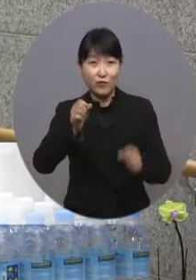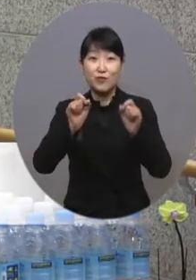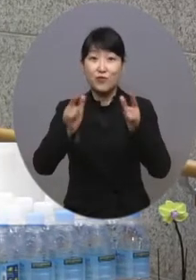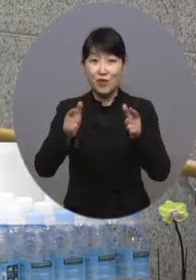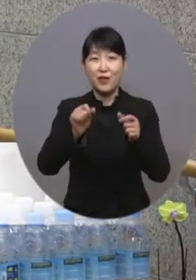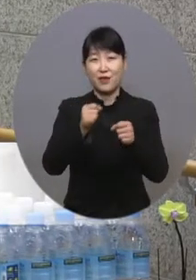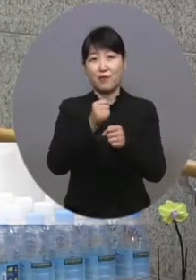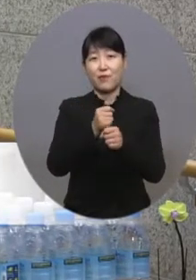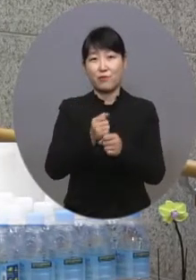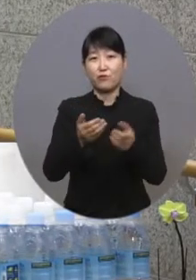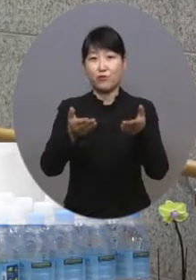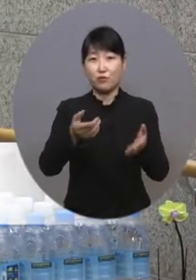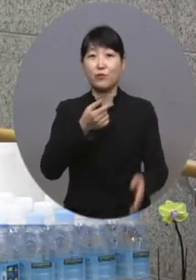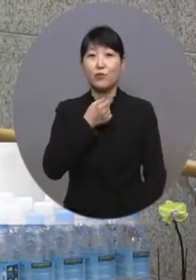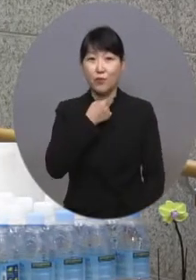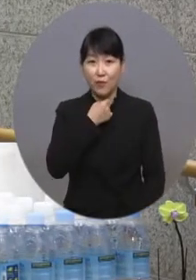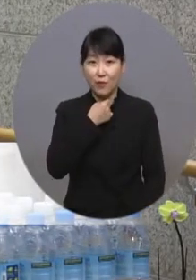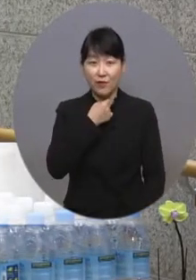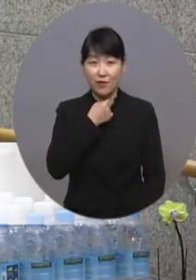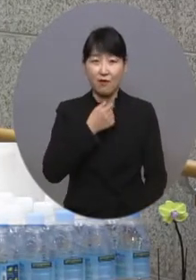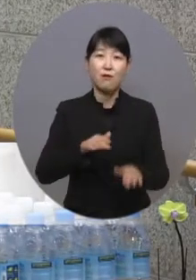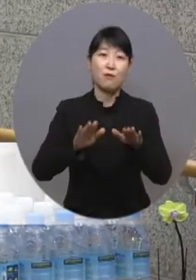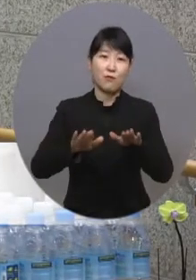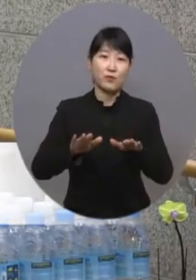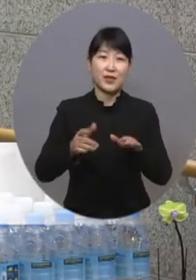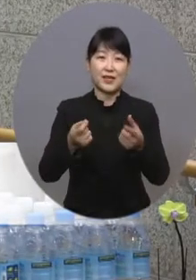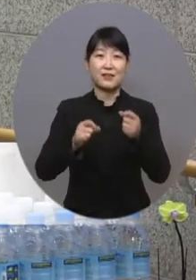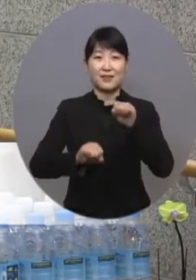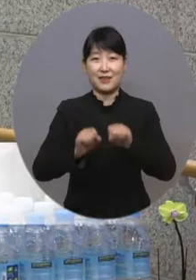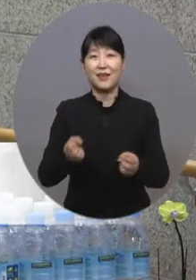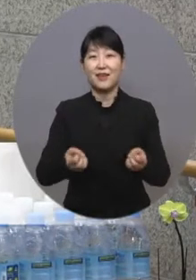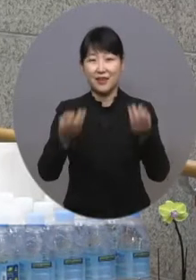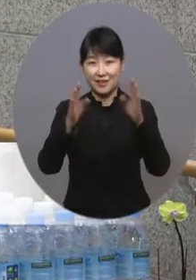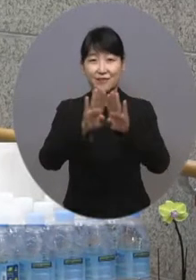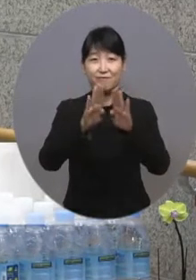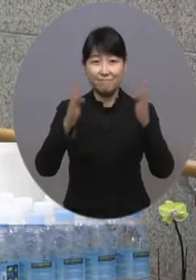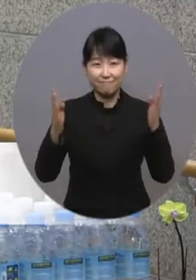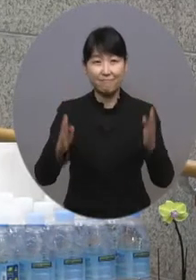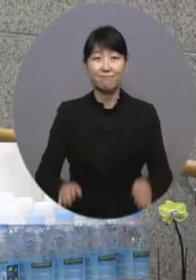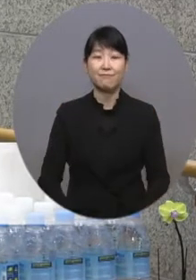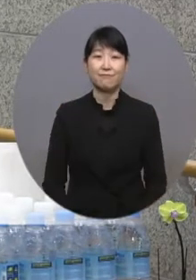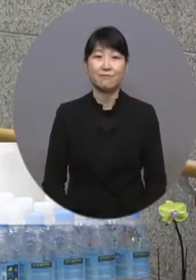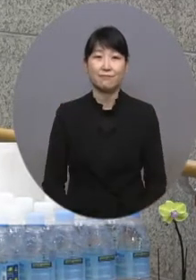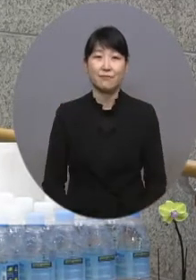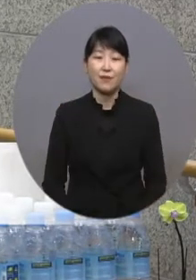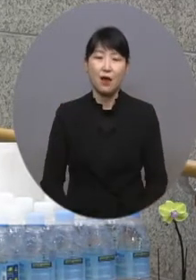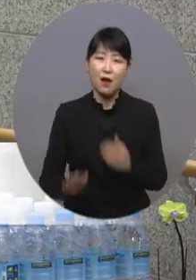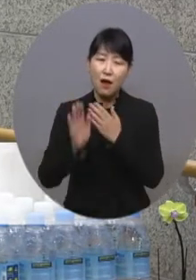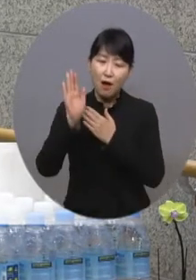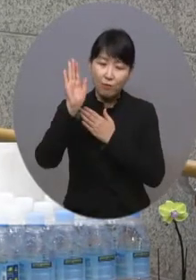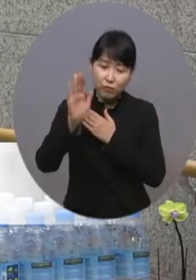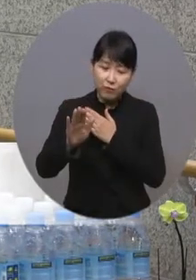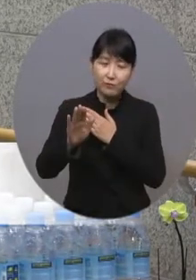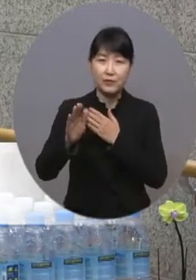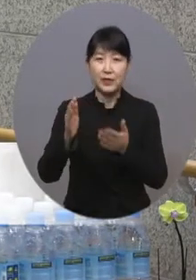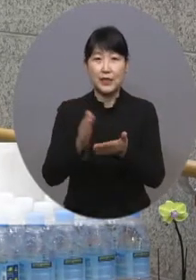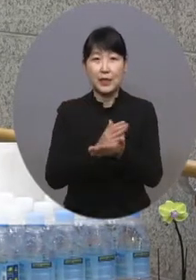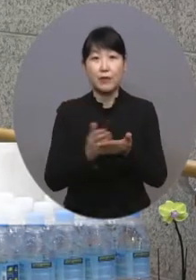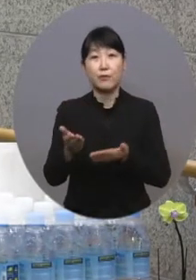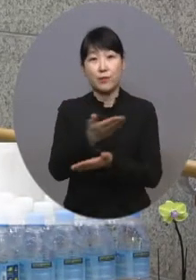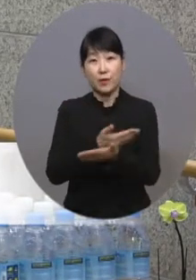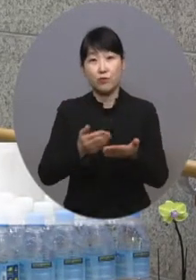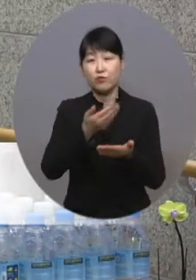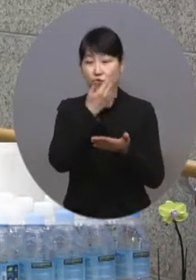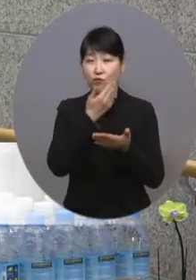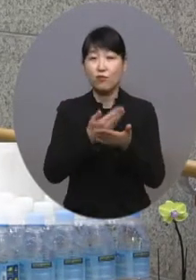자리를 한번 이렇게 만들어 보고 싶어서 오늘 같은 행사를 하게 되었습니다. 또 앞으로도 나눔을